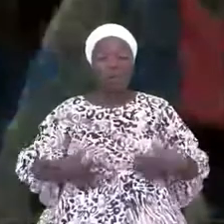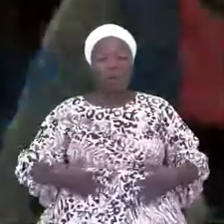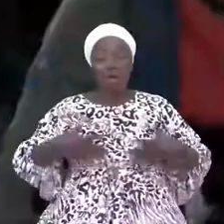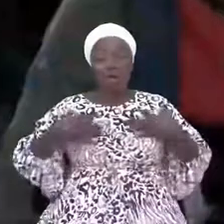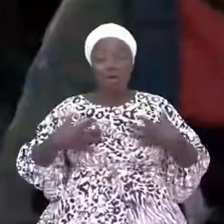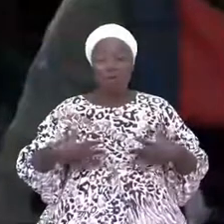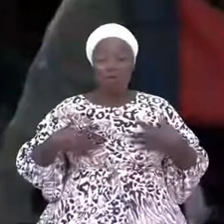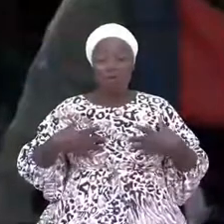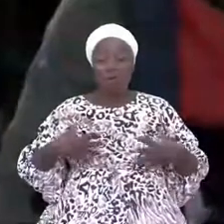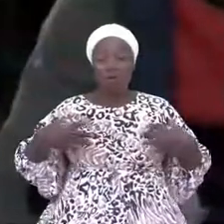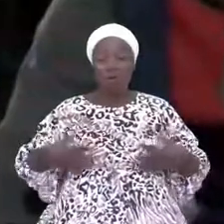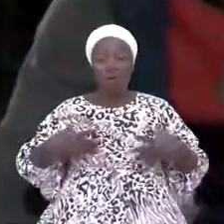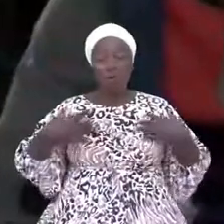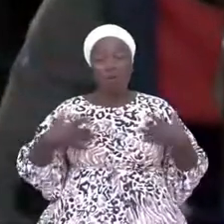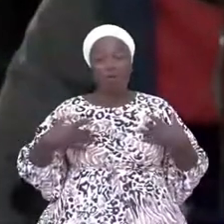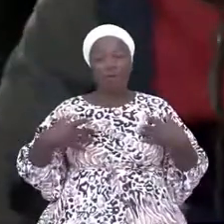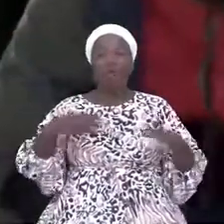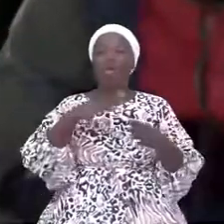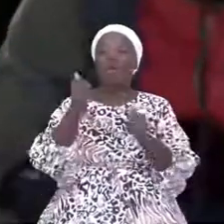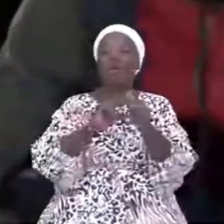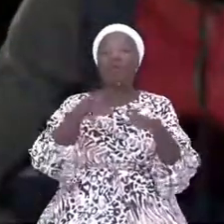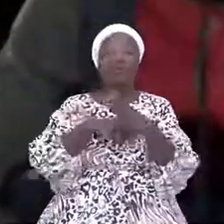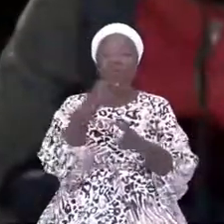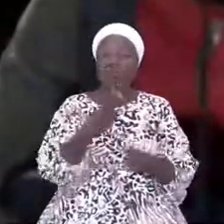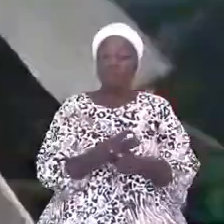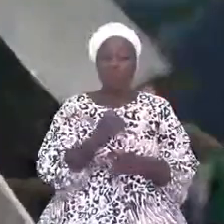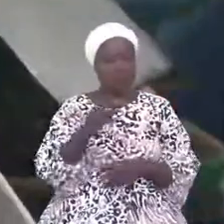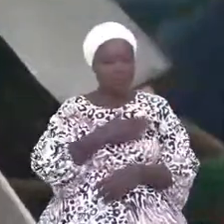jeunes, partout dans le monde, à travers le monde.